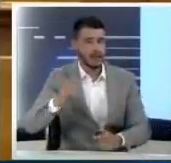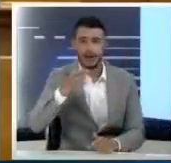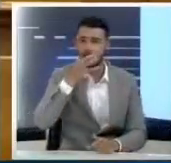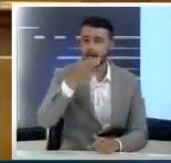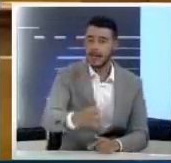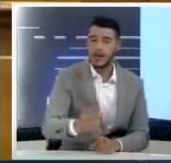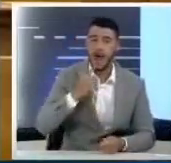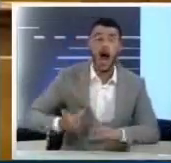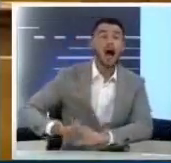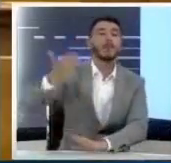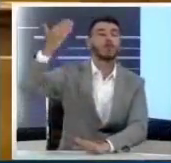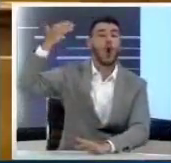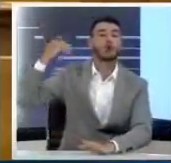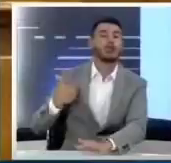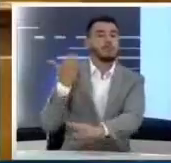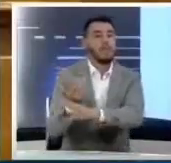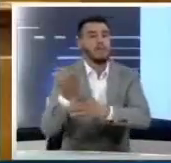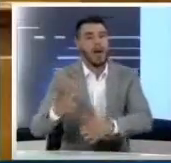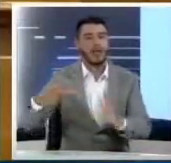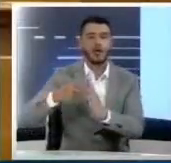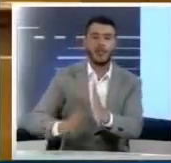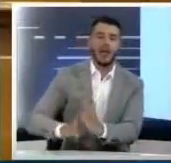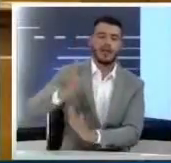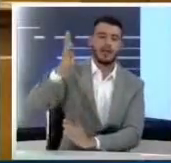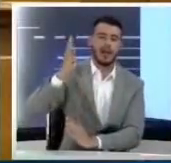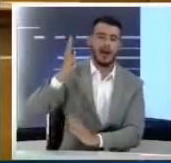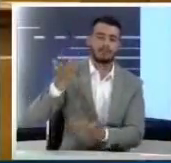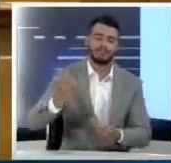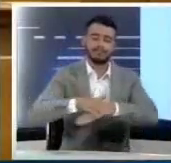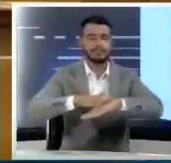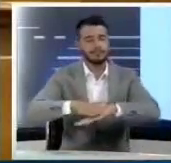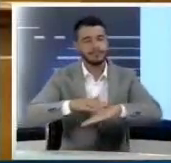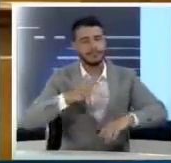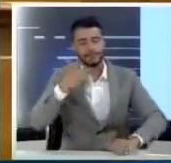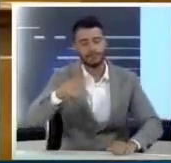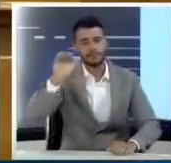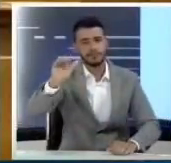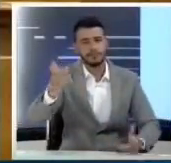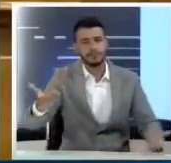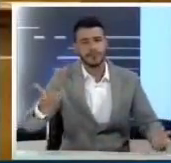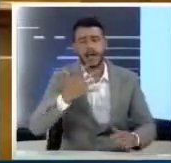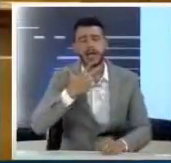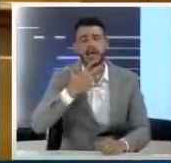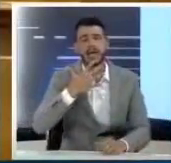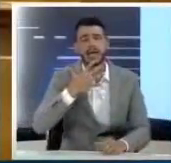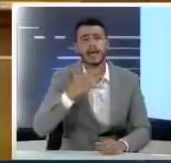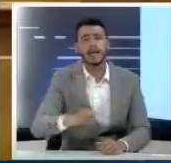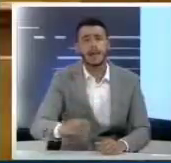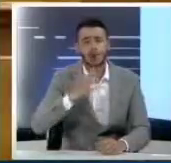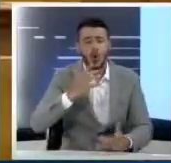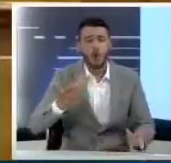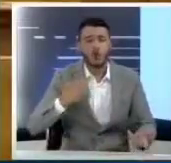ήταν στο τραπέζι. Και είπα εγώ να κάνουμε την αυτοκριτική γιατί δεν το πήραμε εμείς από την αντιπολίτευση αυτό